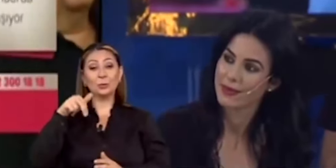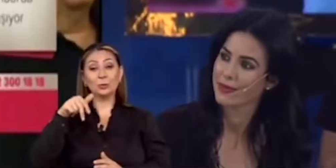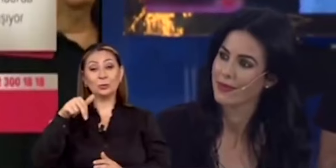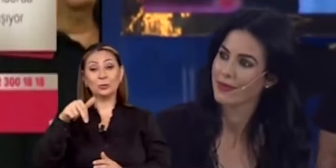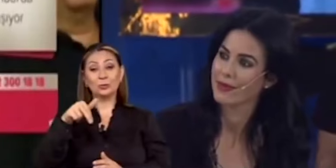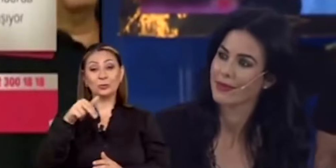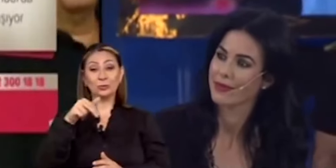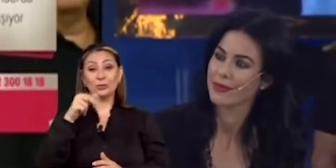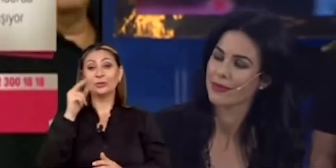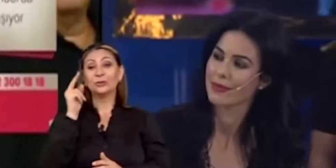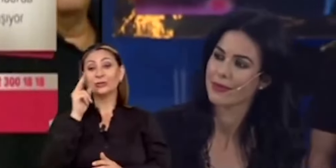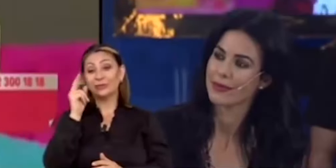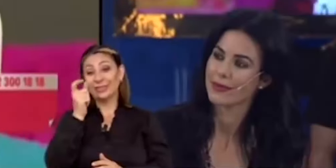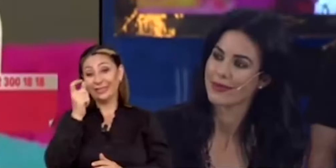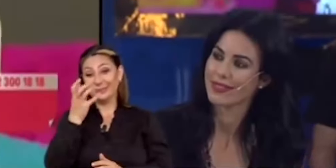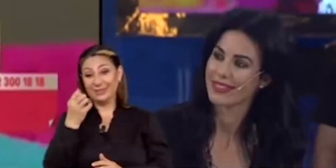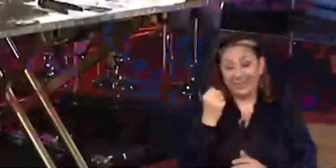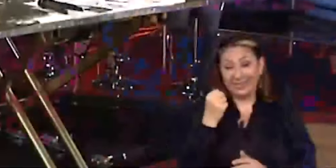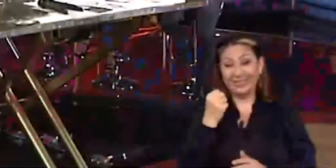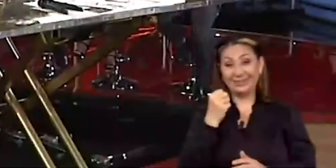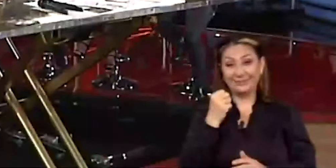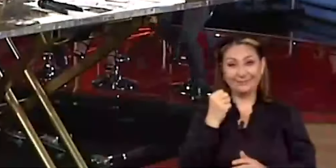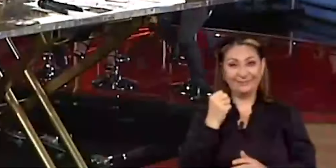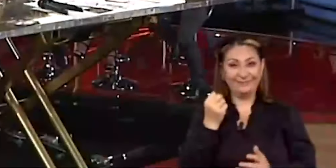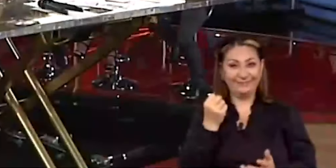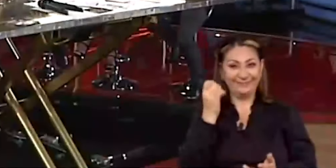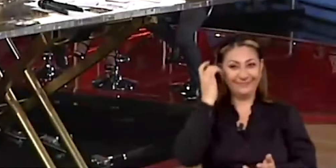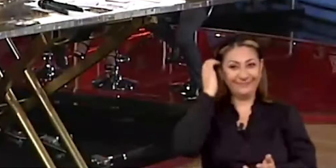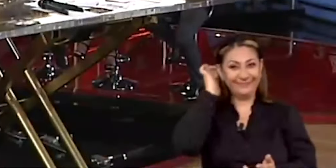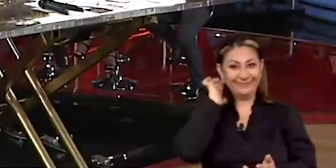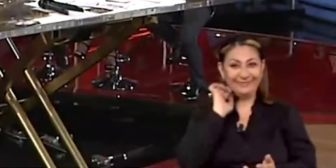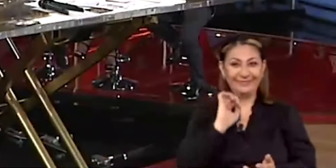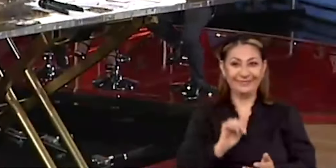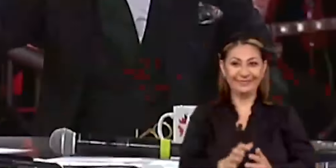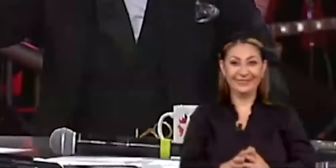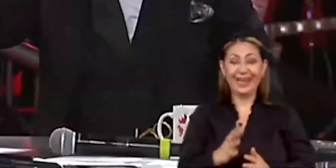kışınız dikkatimi çekti. Arkadaşım dur. Var. Bak. Şimdi